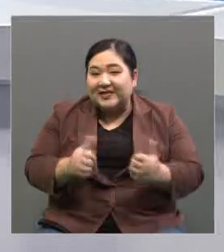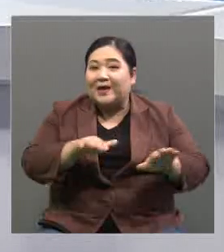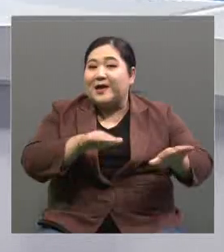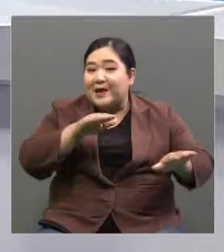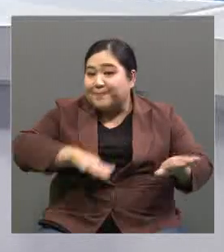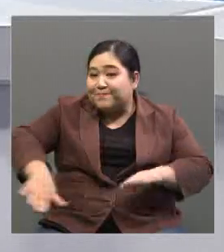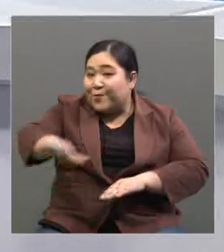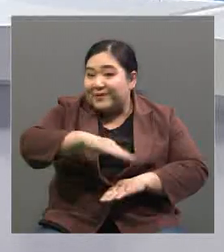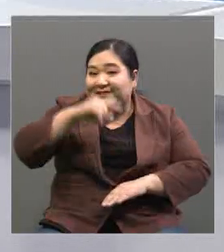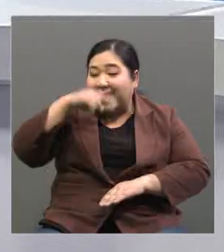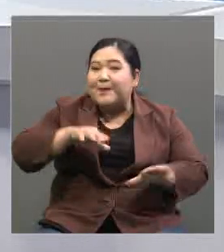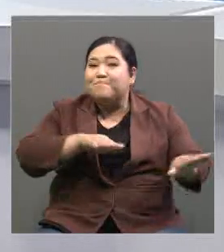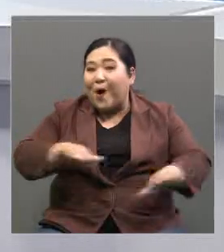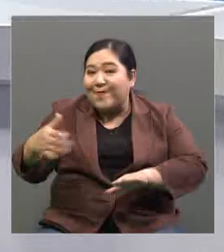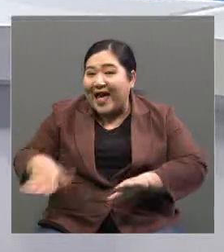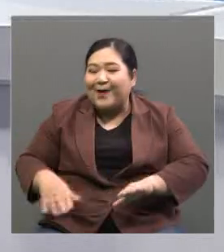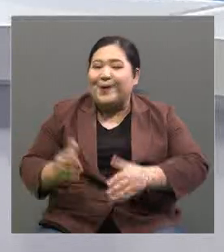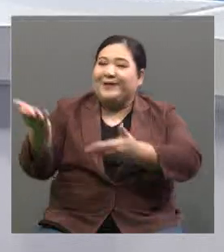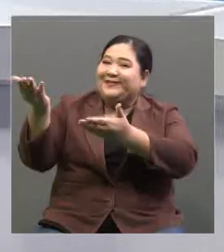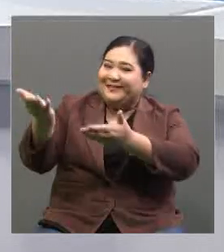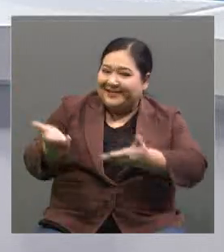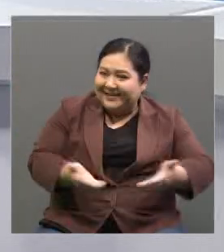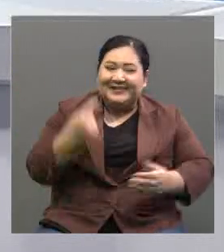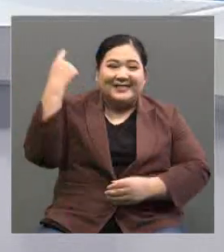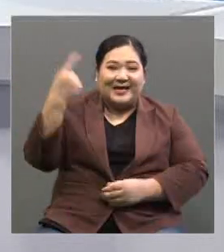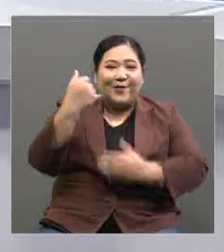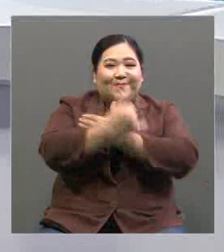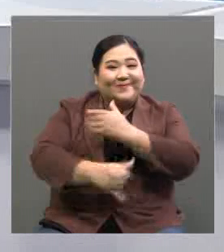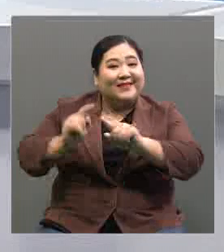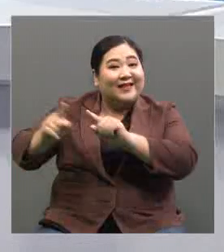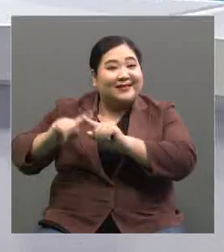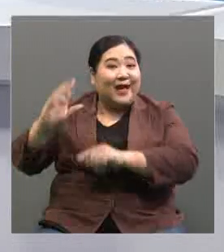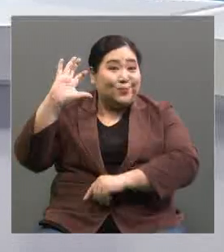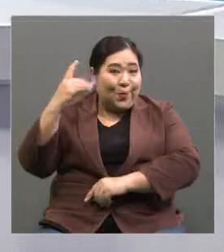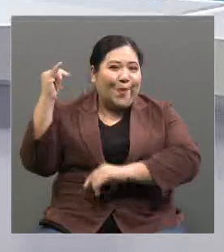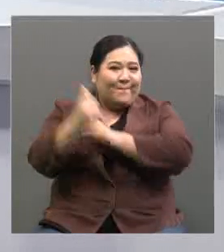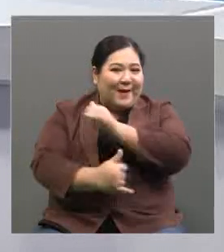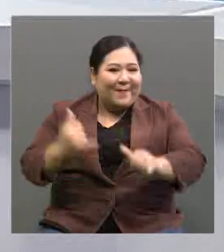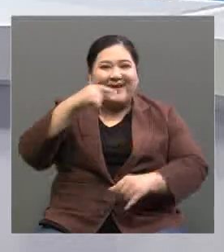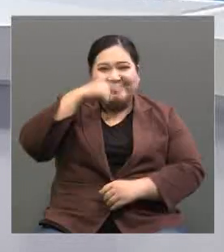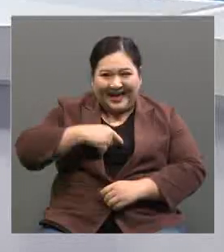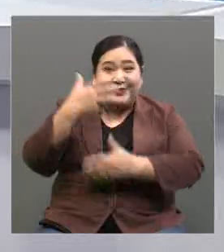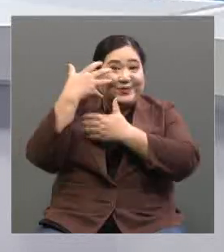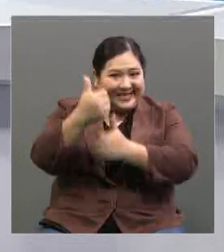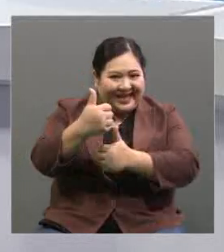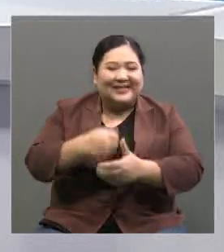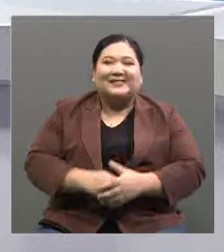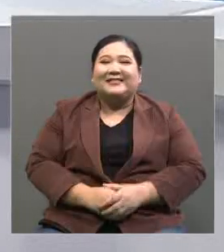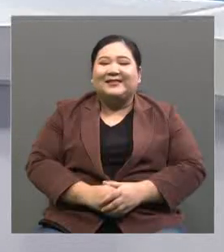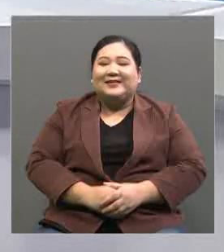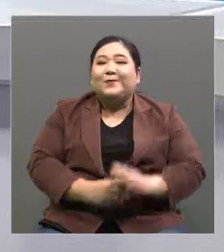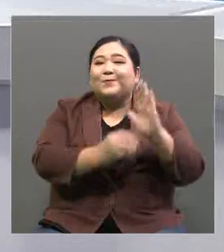แล้วที่จะเปิดต้อนรับนักท่องเที่ยวต่างๆแล้วนักท่องเที่ยวจากทั่วโลกก็ให้ความสนใจประเทศไทยด้วยนะครับโดย